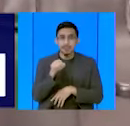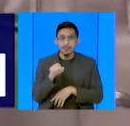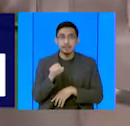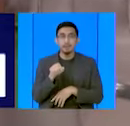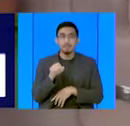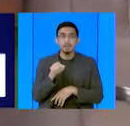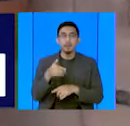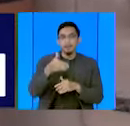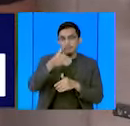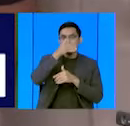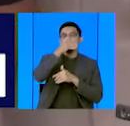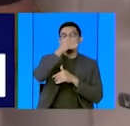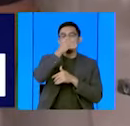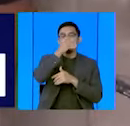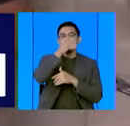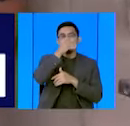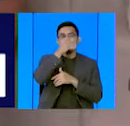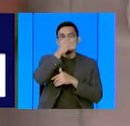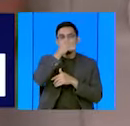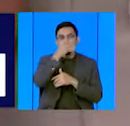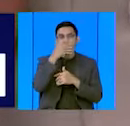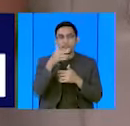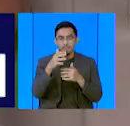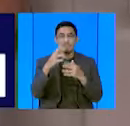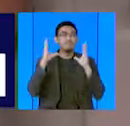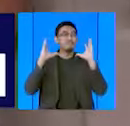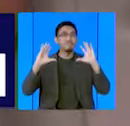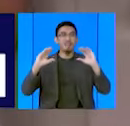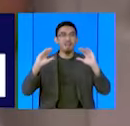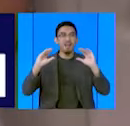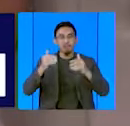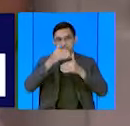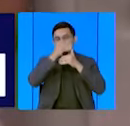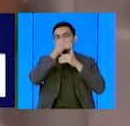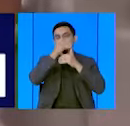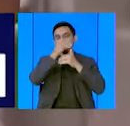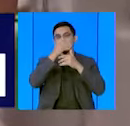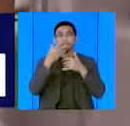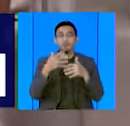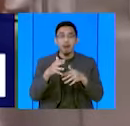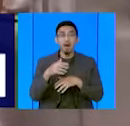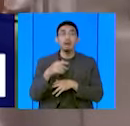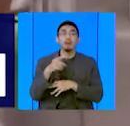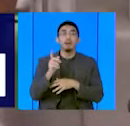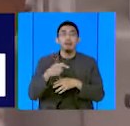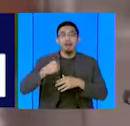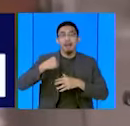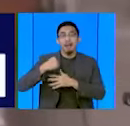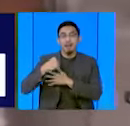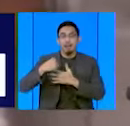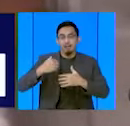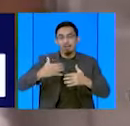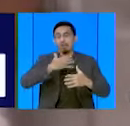dibekap dengan menggunakan bantal, dan juga dengan menggunakan tangan kanannya pelaku mencekik korban sehingga